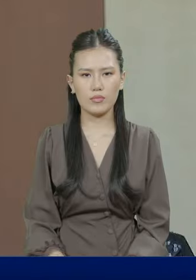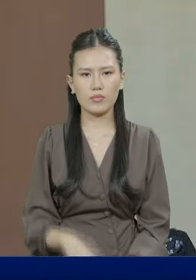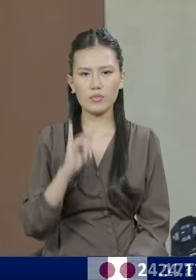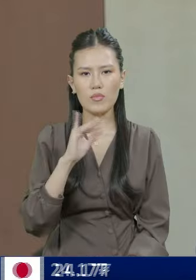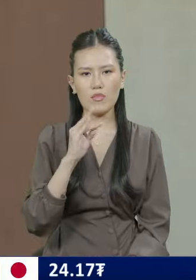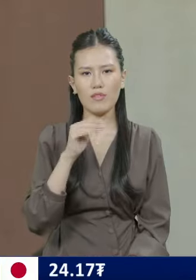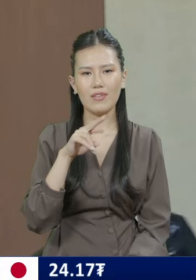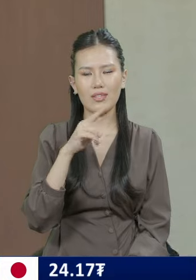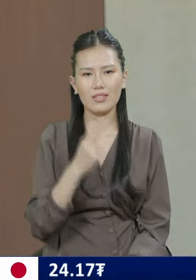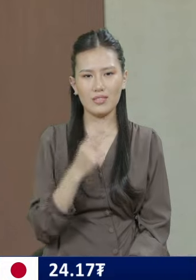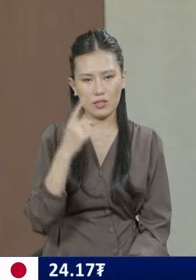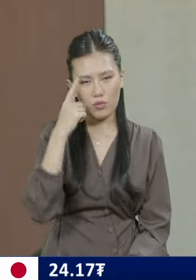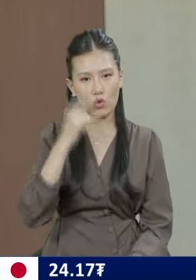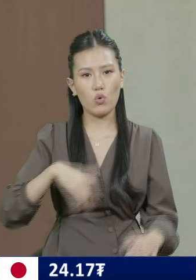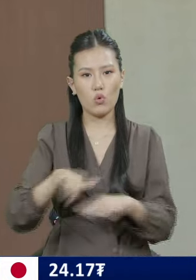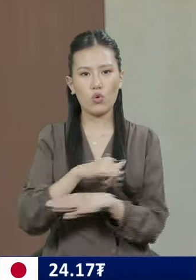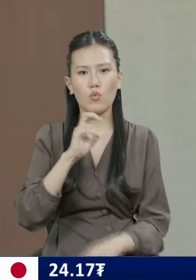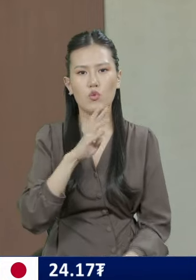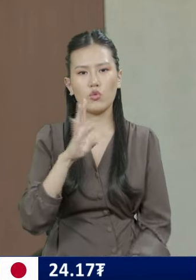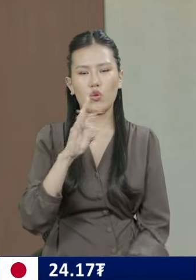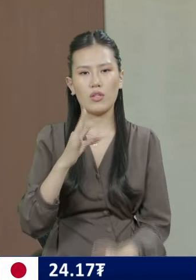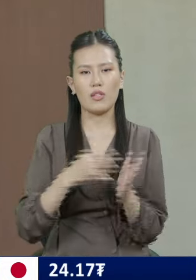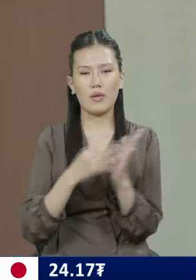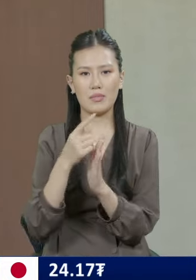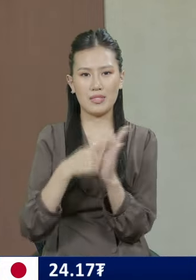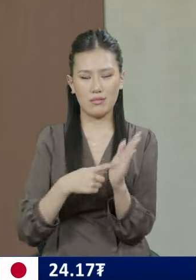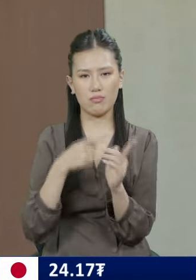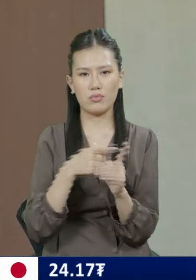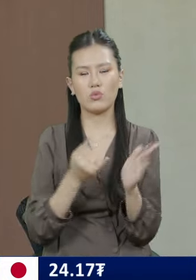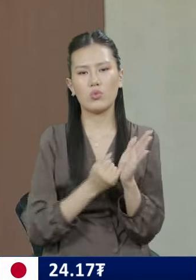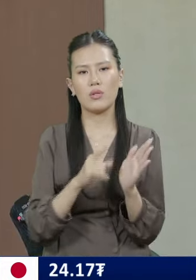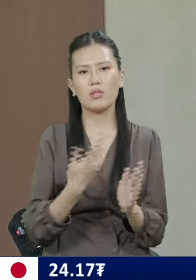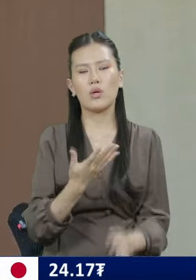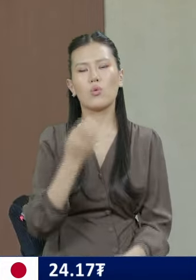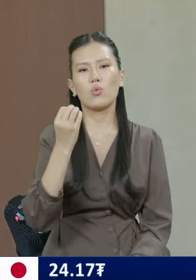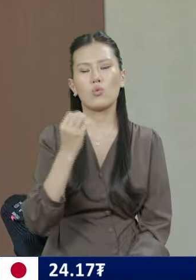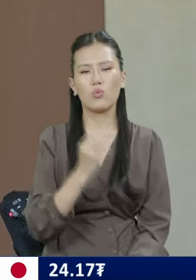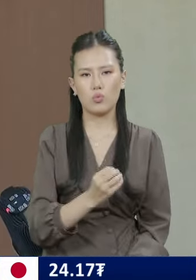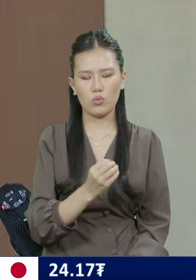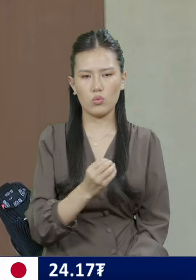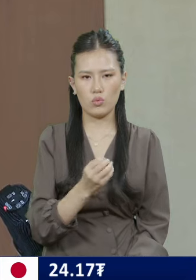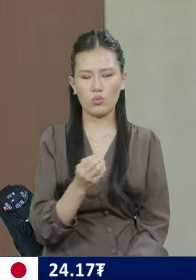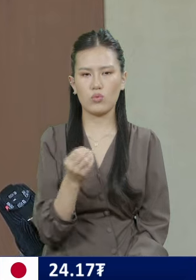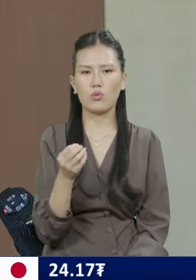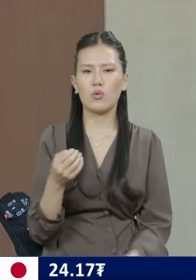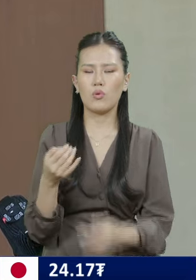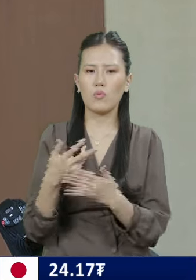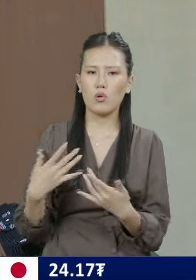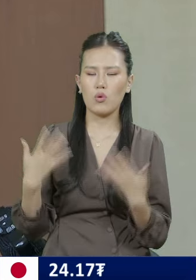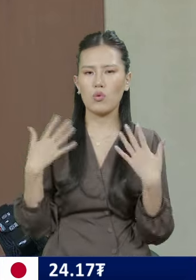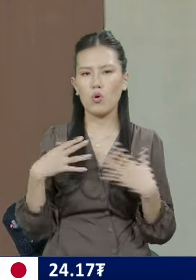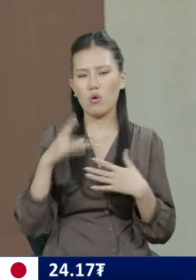Инфляц улсын хэмжээнд 2024 оны 8 дугаар сарын байдлаар 6.5% гарсан байгаа. Өөрөөр хэлбэл хэрэглээний бараа бүтээгдэхүүний дундаж